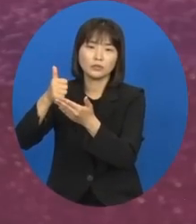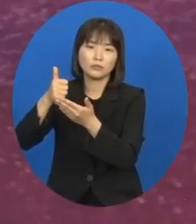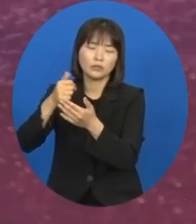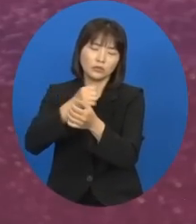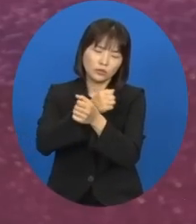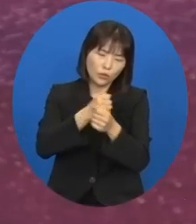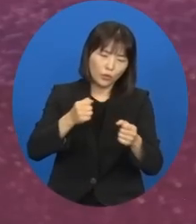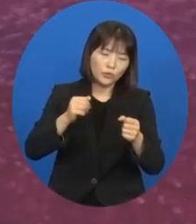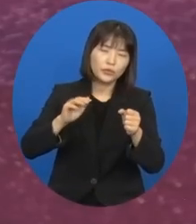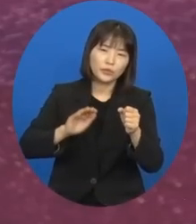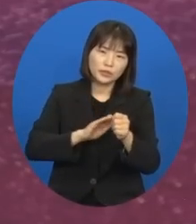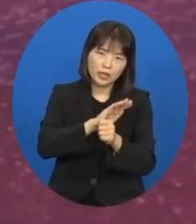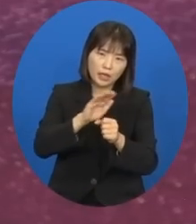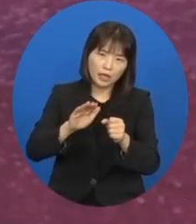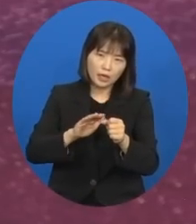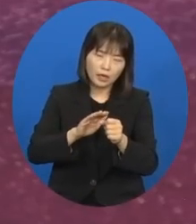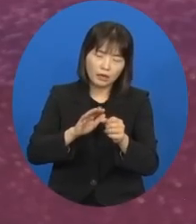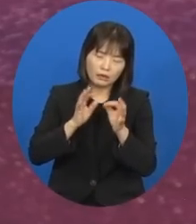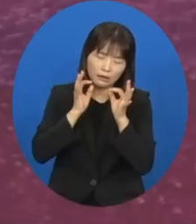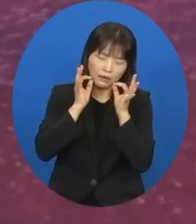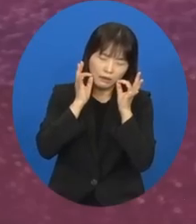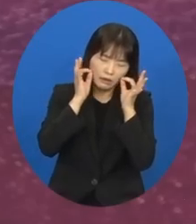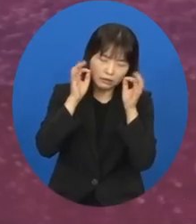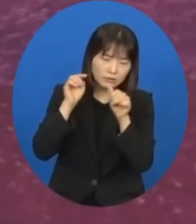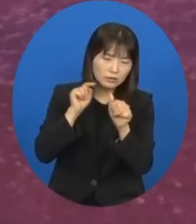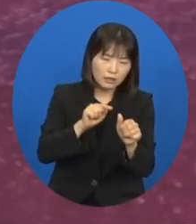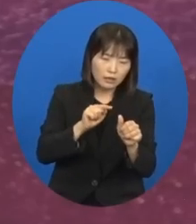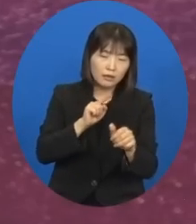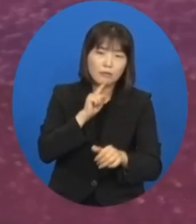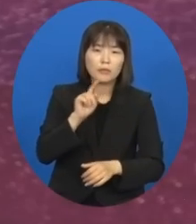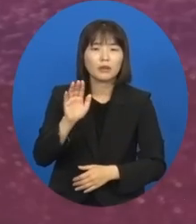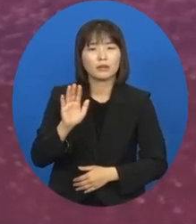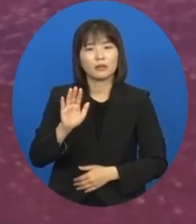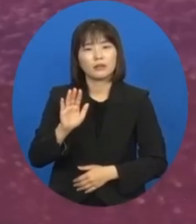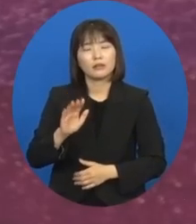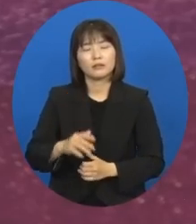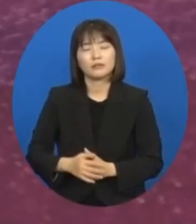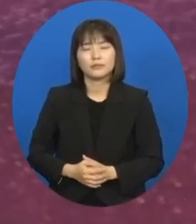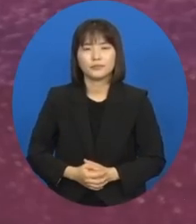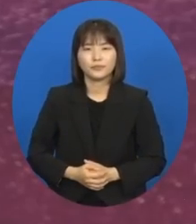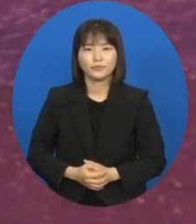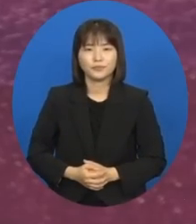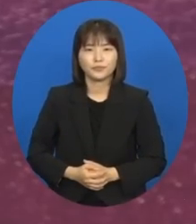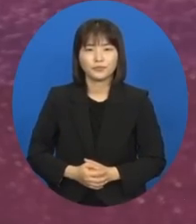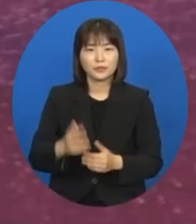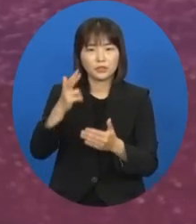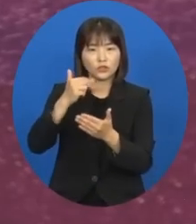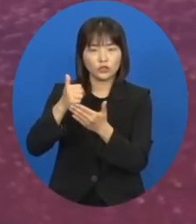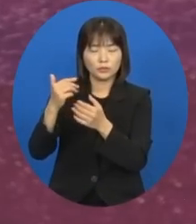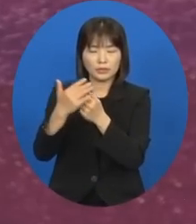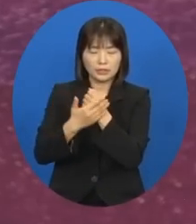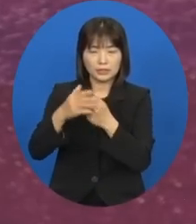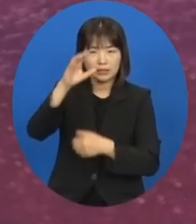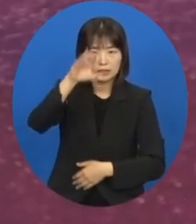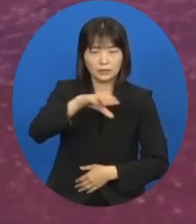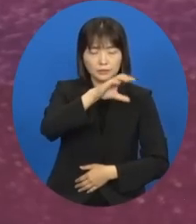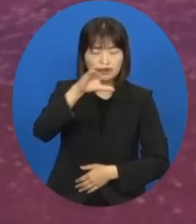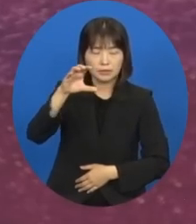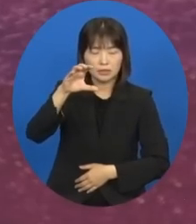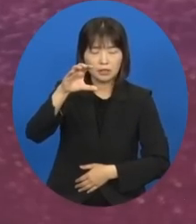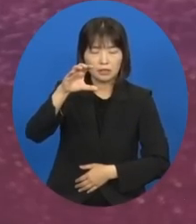용서 사랑하려고 애쓰라 그렇게 하시지 않으셨어요 주님의 은혜의 십자가 앞으로